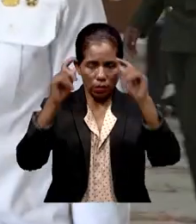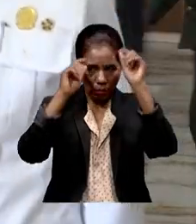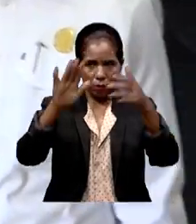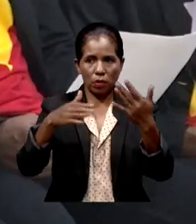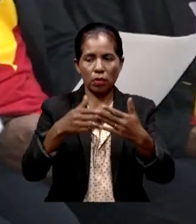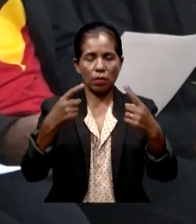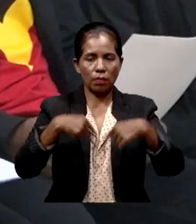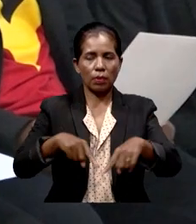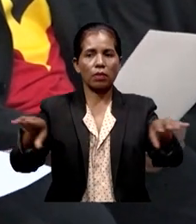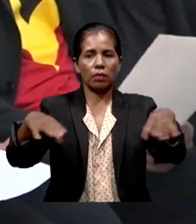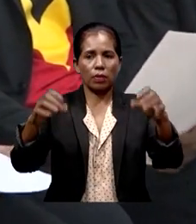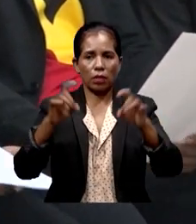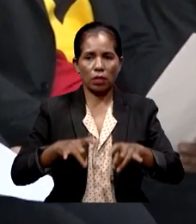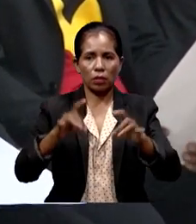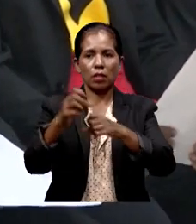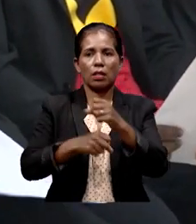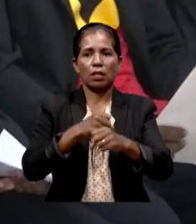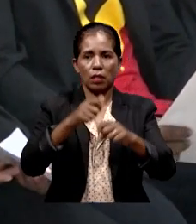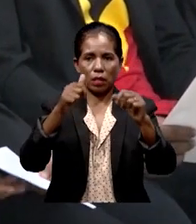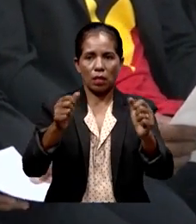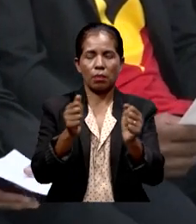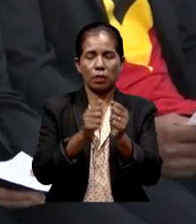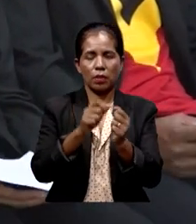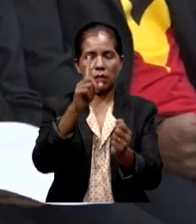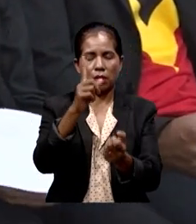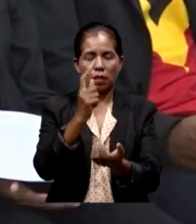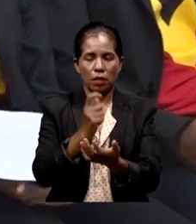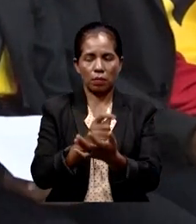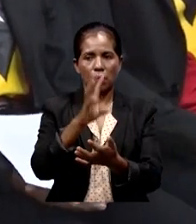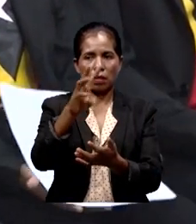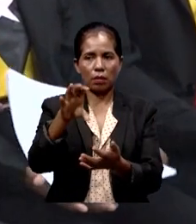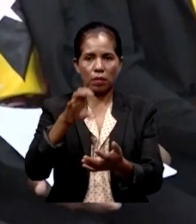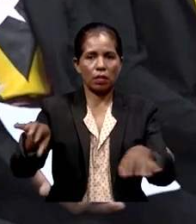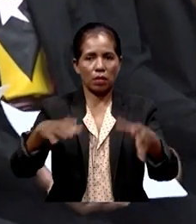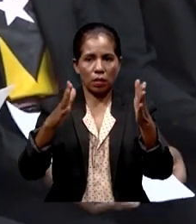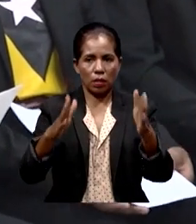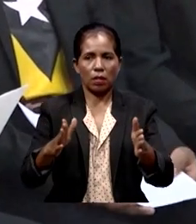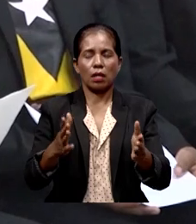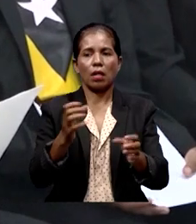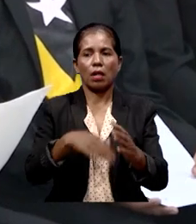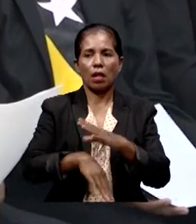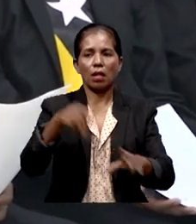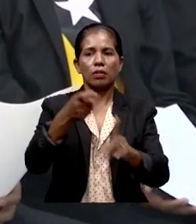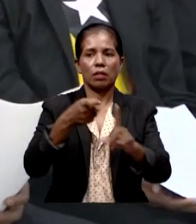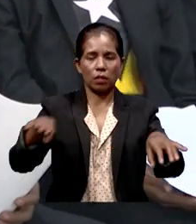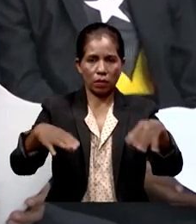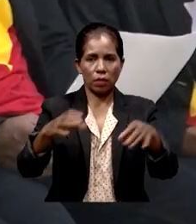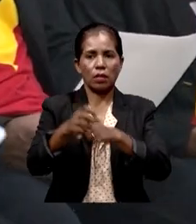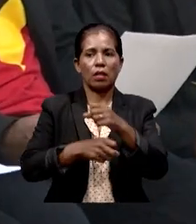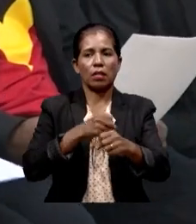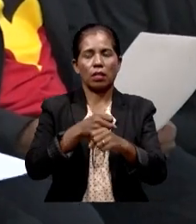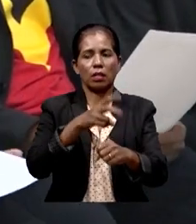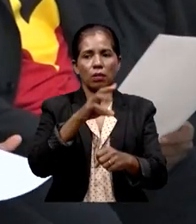ba servisu iha Australia iha tinang ne hamutu krihun ida atus nen liu no trabalhador sira nebe mak halaisai husi sistema husi tinang